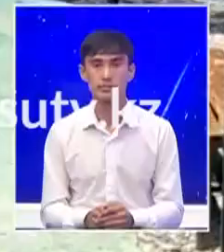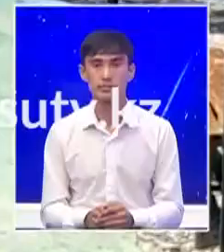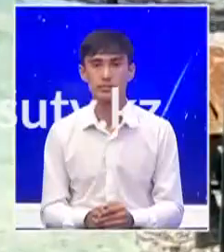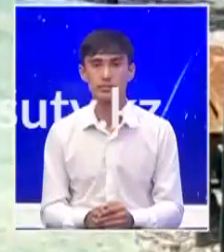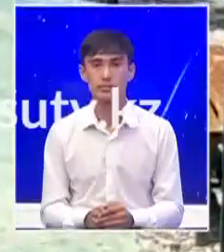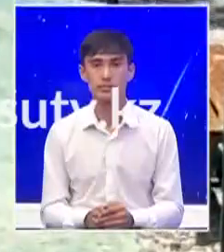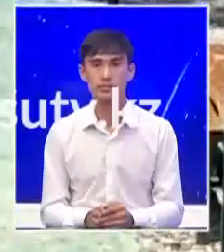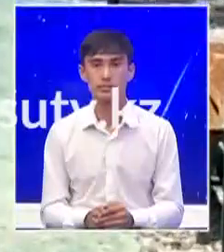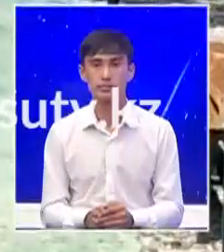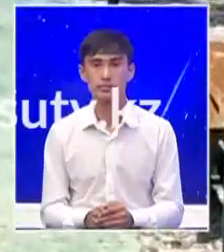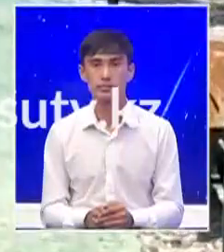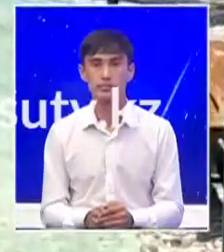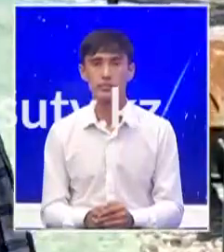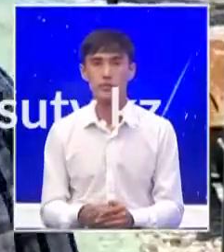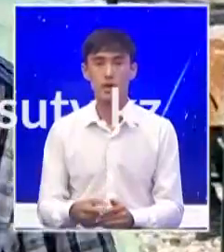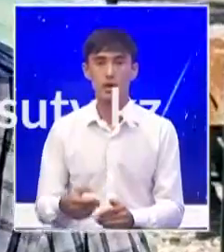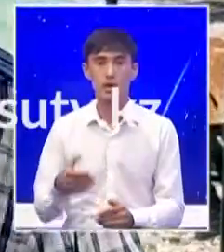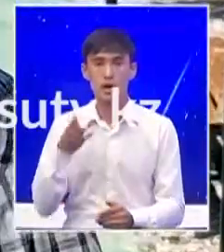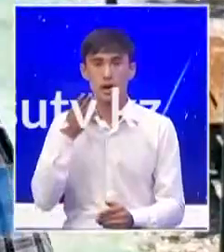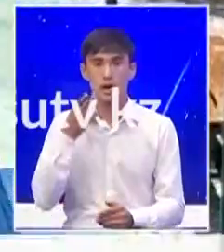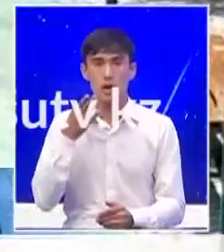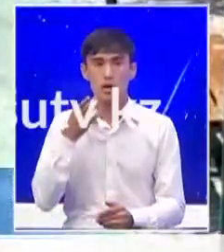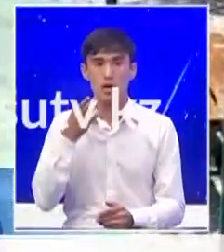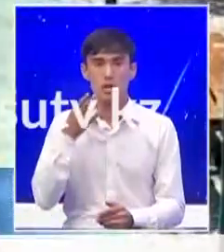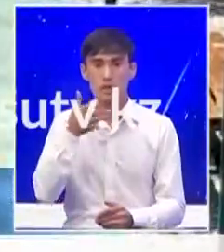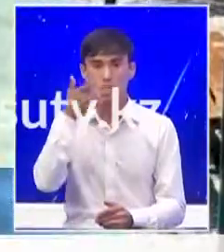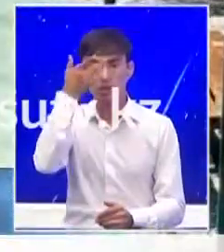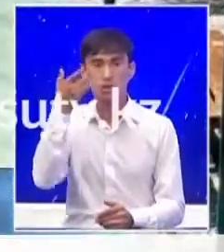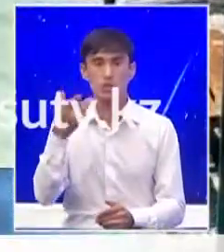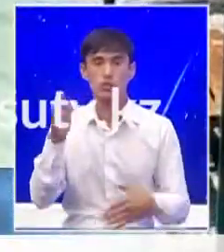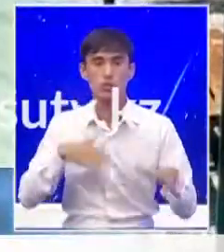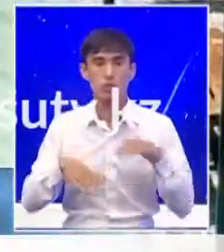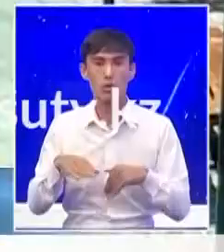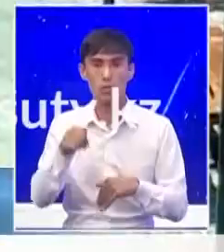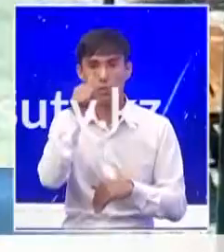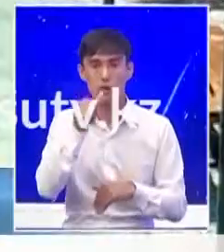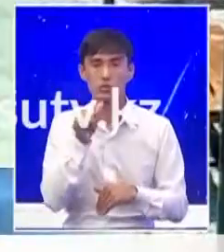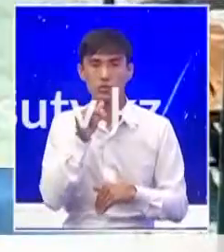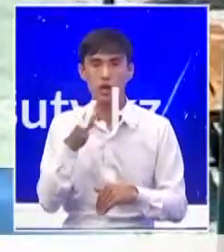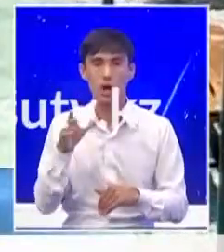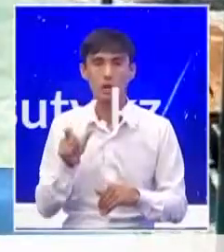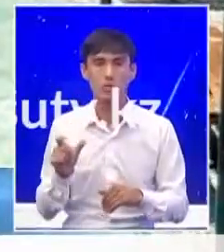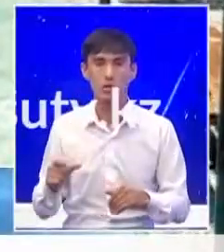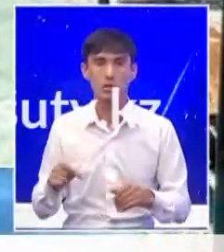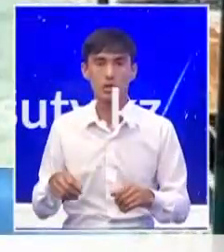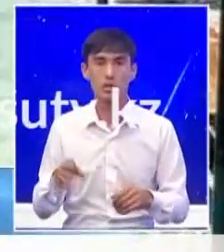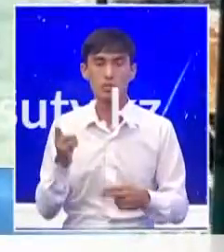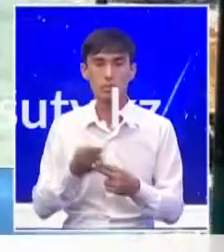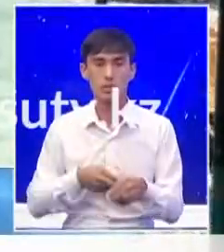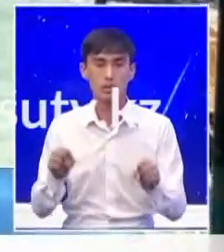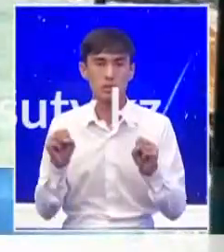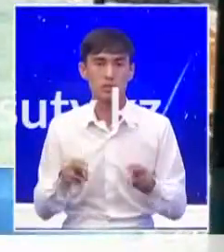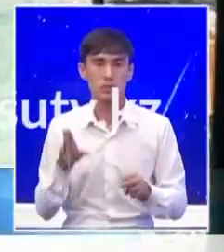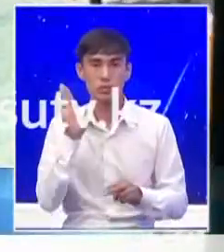Ұйғыр ауданының төтенше жағдайлар бөлімі тарапынан жазғы шомылу маусымында азаматтардың суда қауіпсіздігін қамтамасыз ету